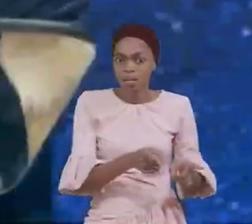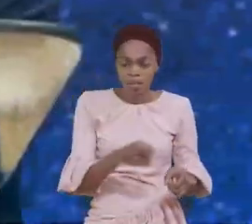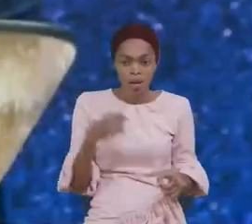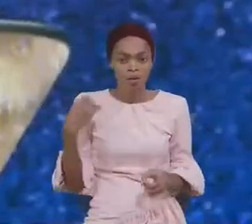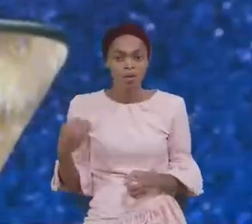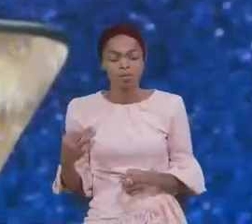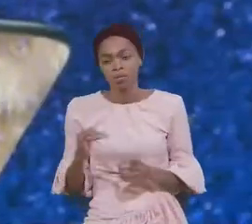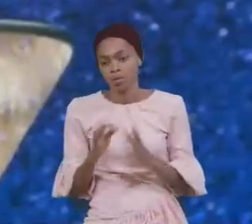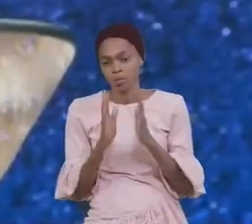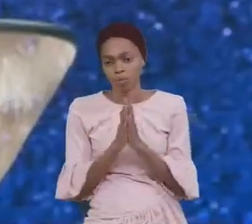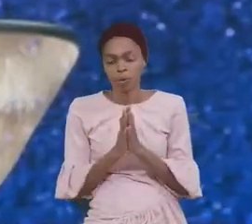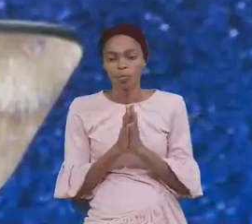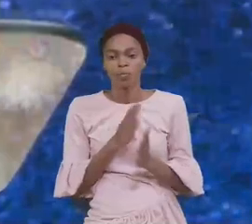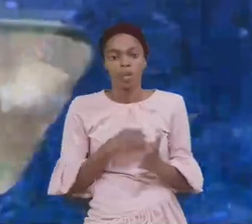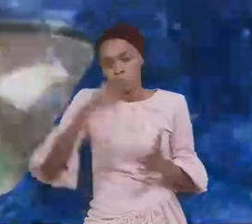et